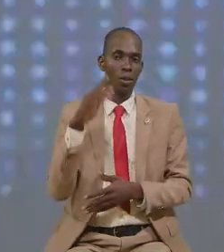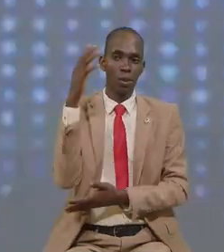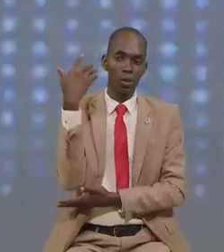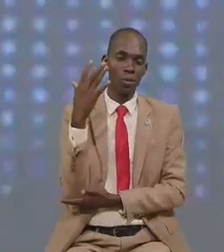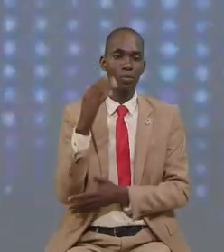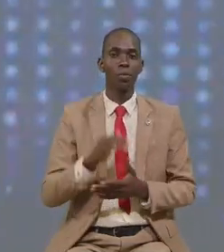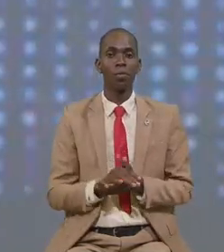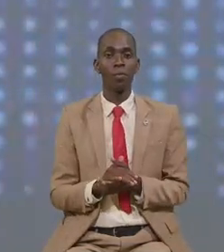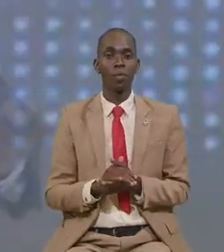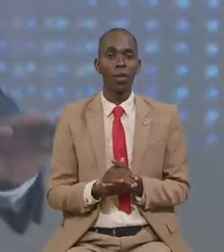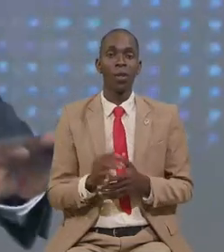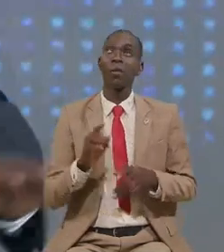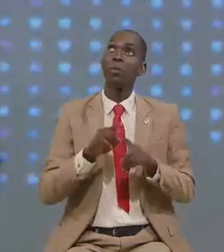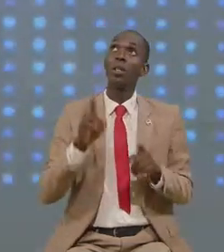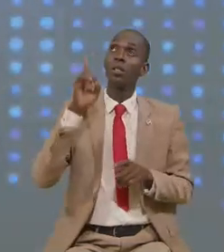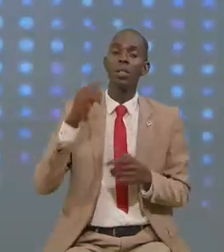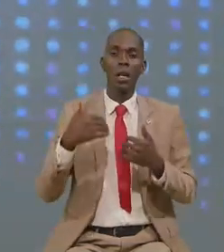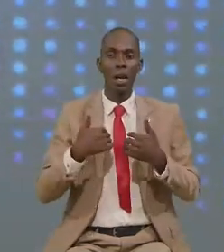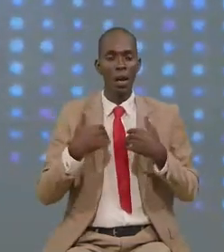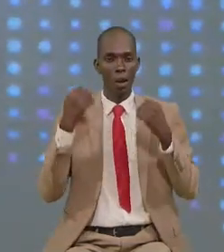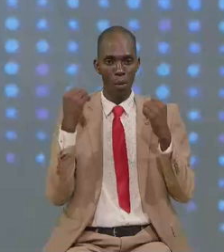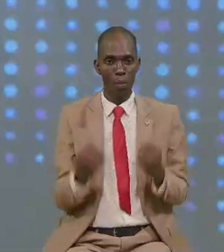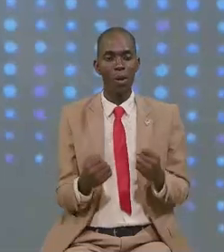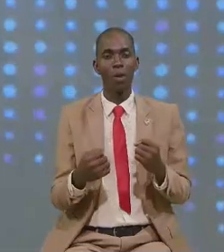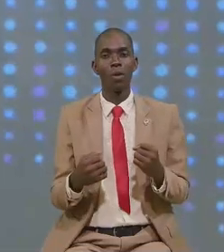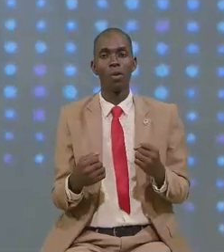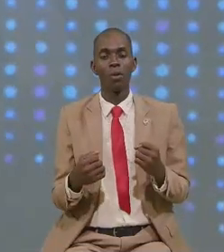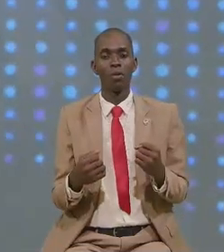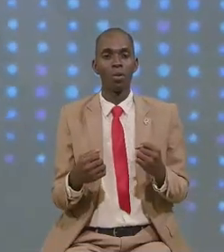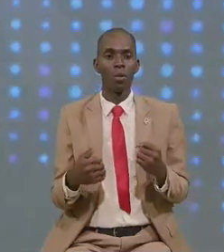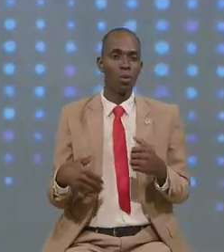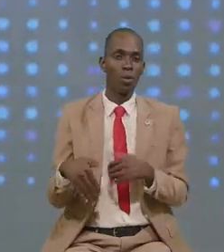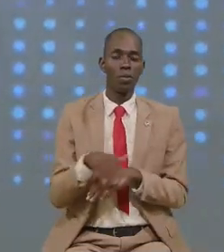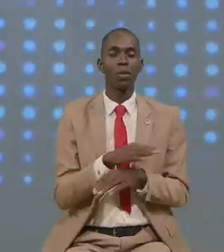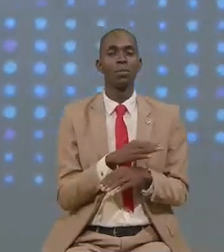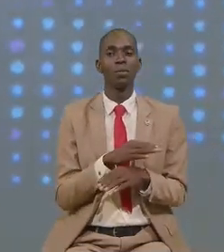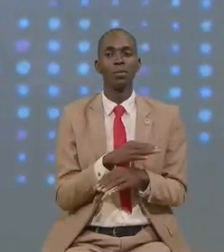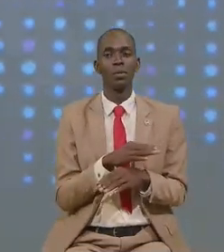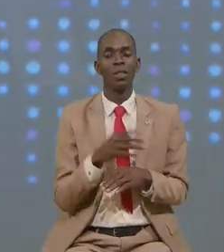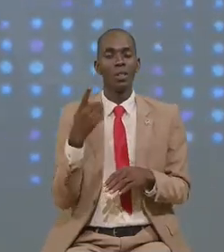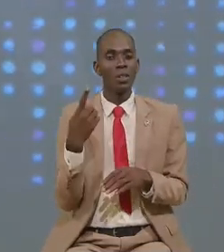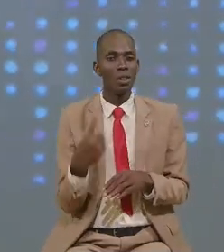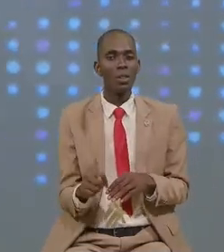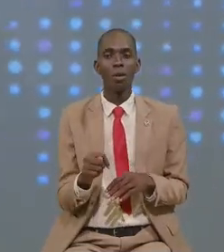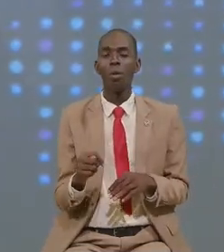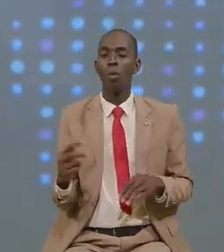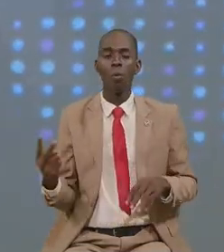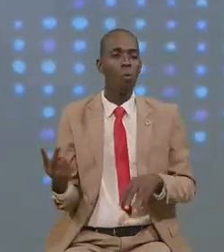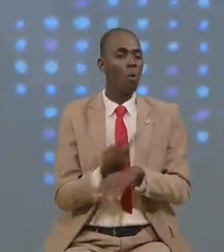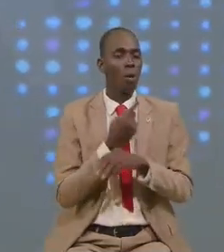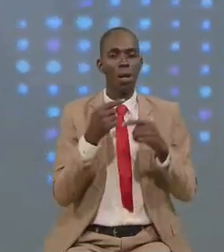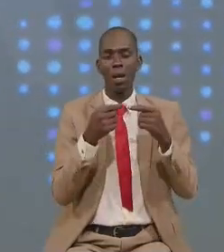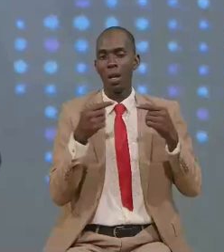Mais il avait la puissance sur cela. Il avait la puissance sur le pire